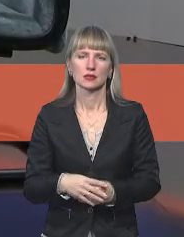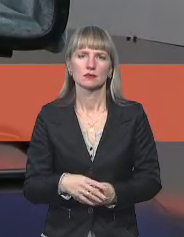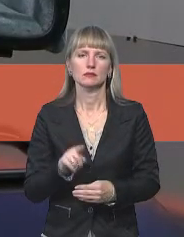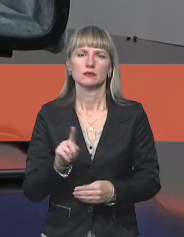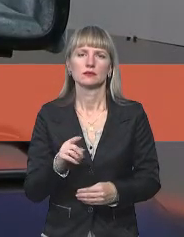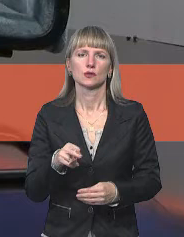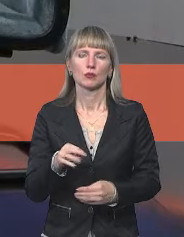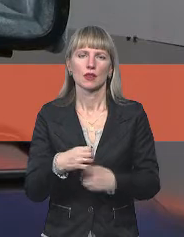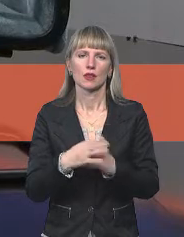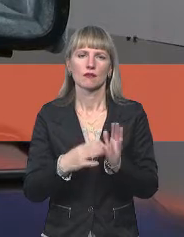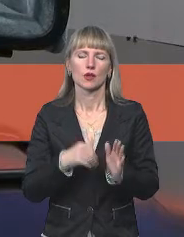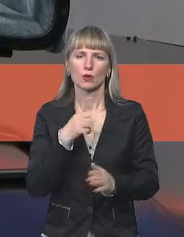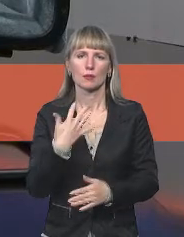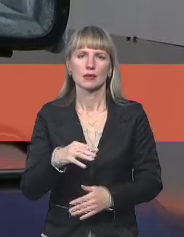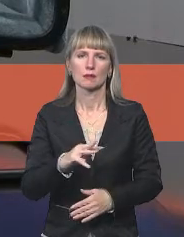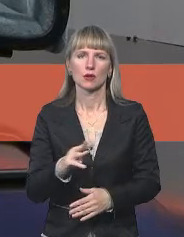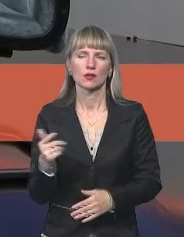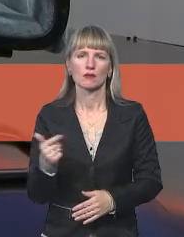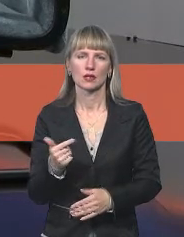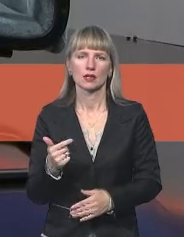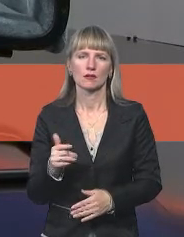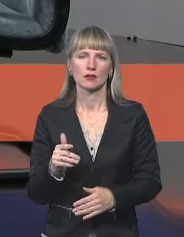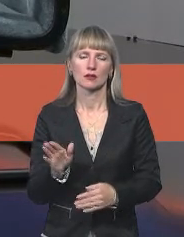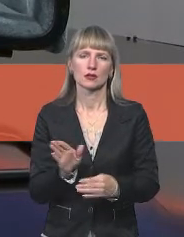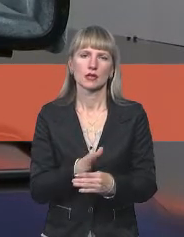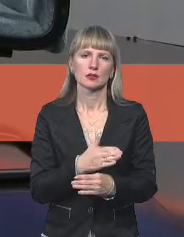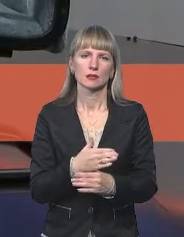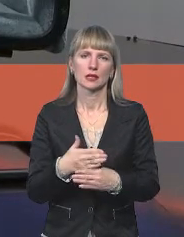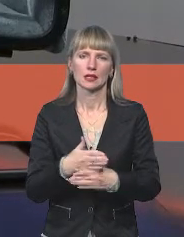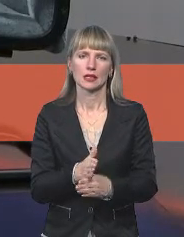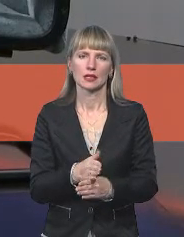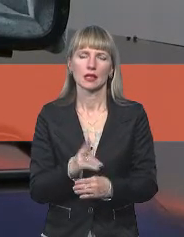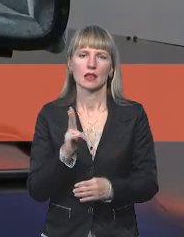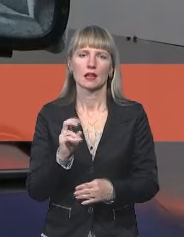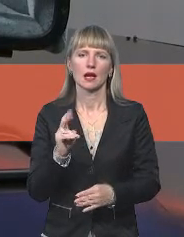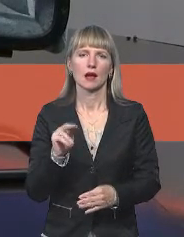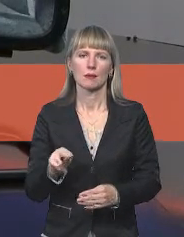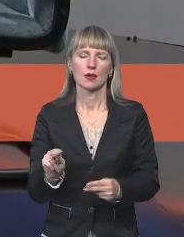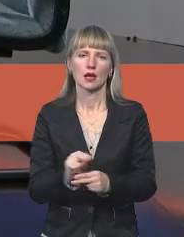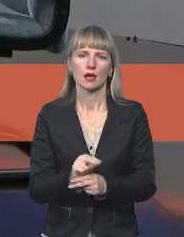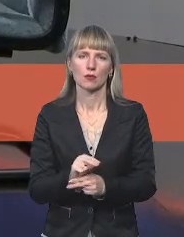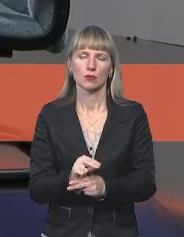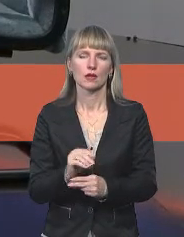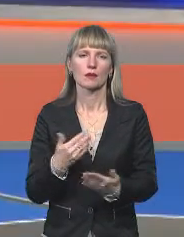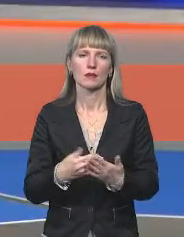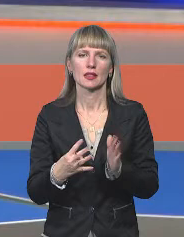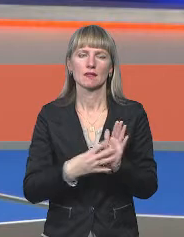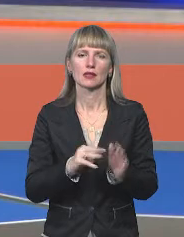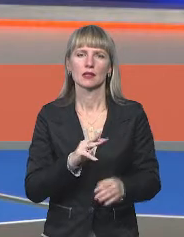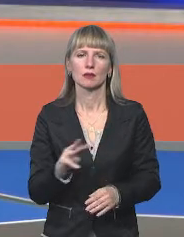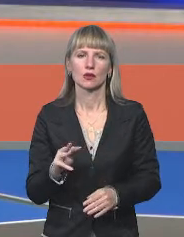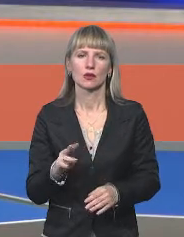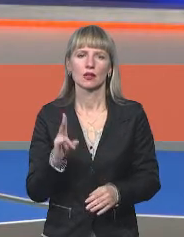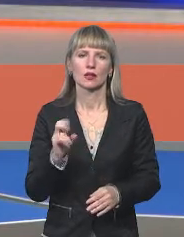по 19-му року 50 мільйонів гривень перерозподілили на капітальні ремонти, а близько 9 мільйонів